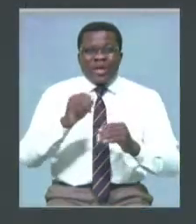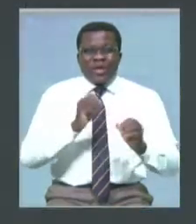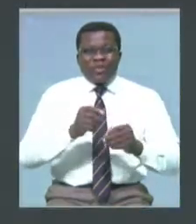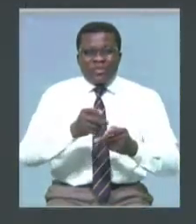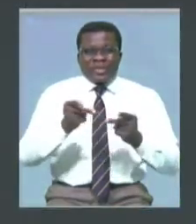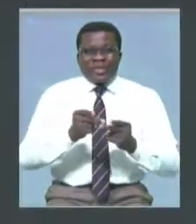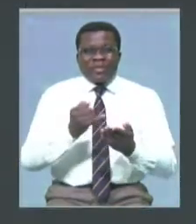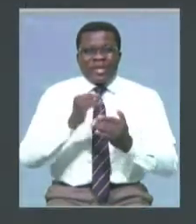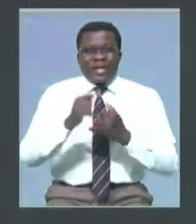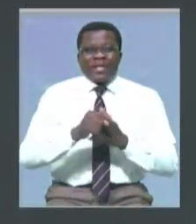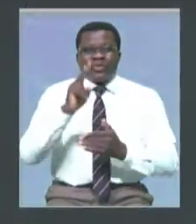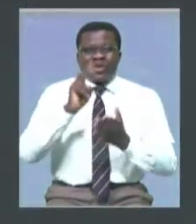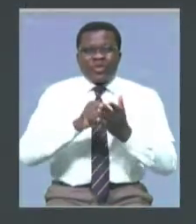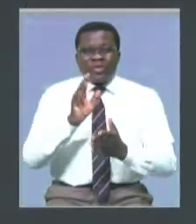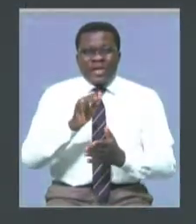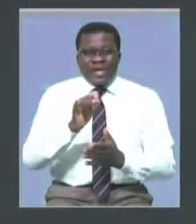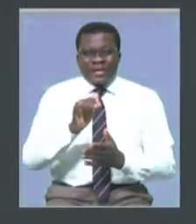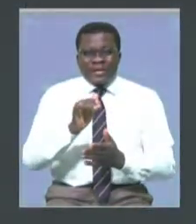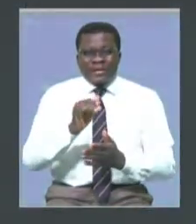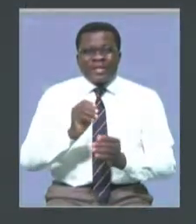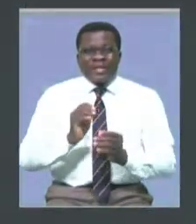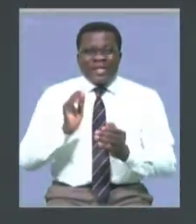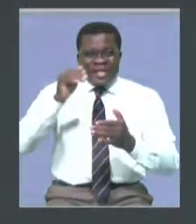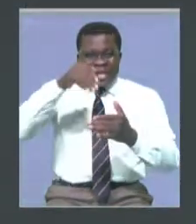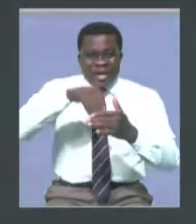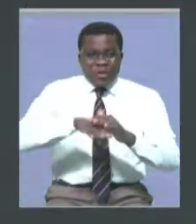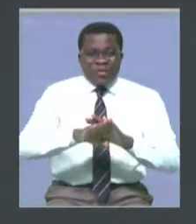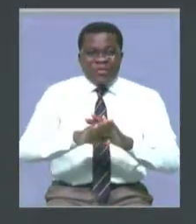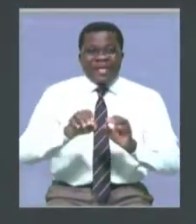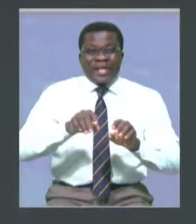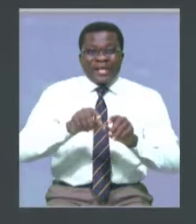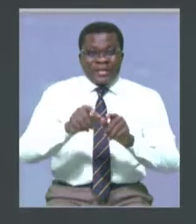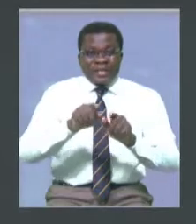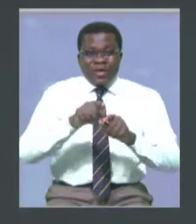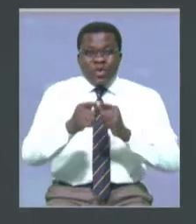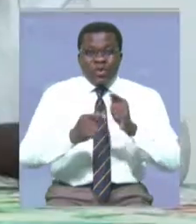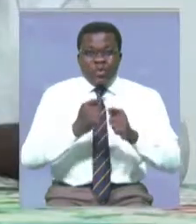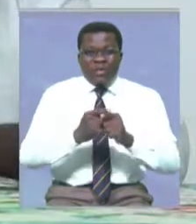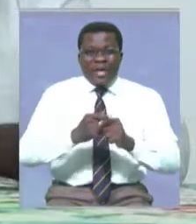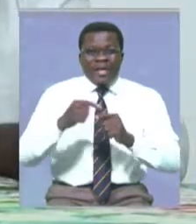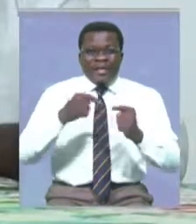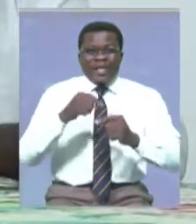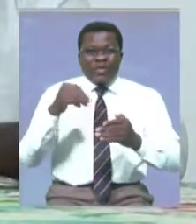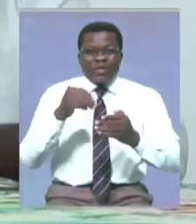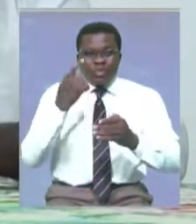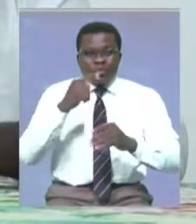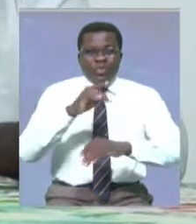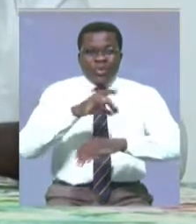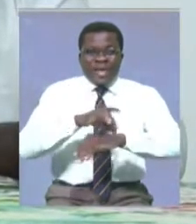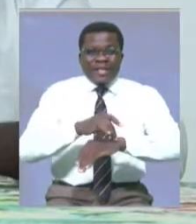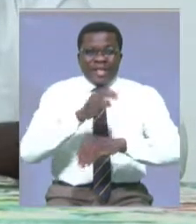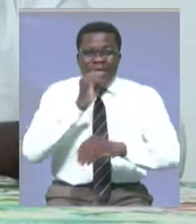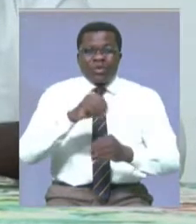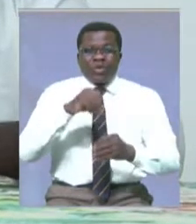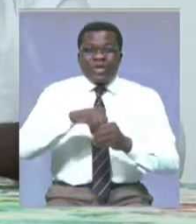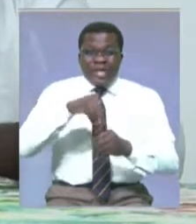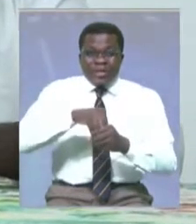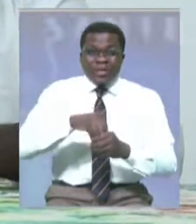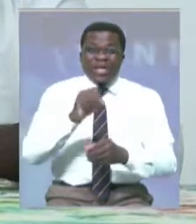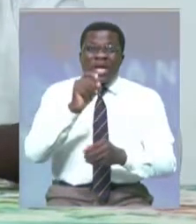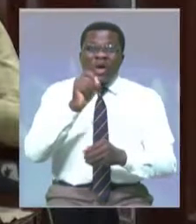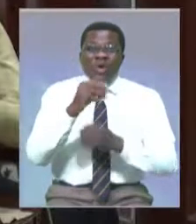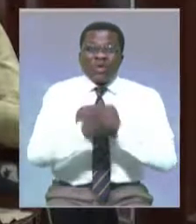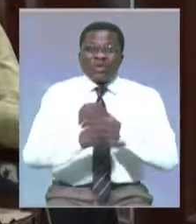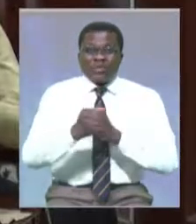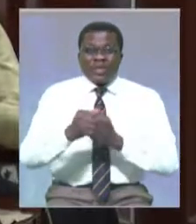place en juin 2015 la convergence globale des luttes pour la terre et l'eau. Elle regroupe 11 pays ouest-africains.